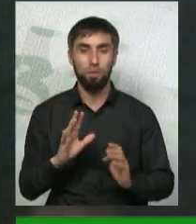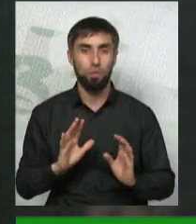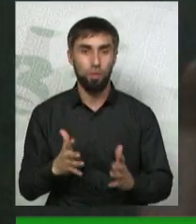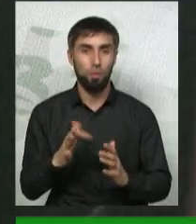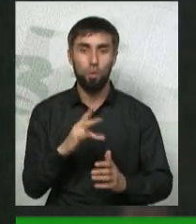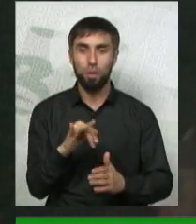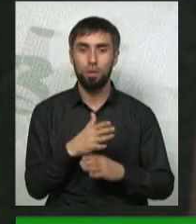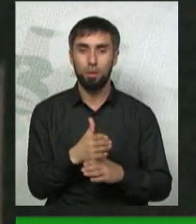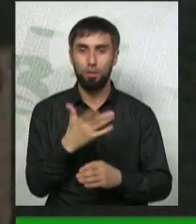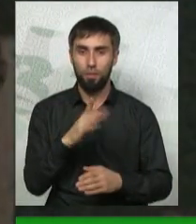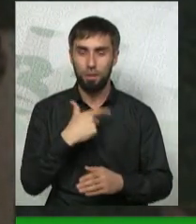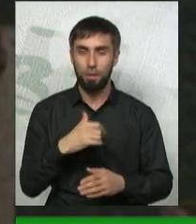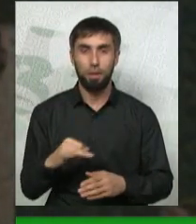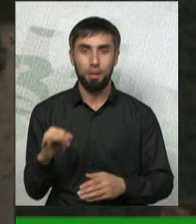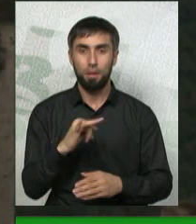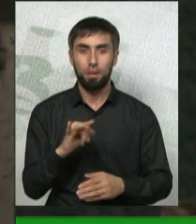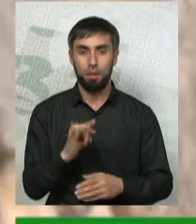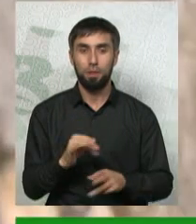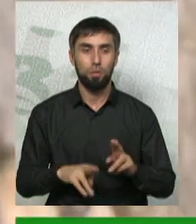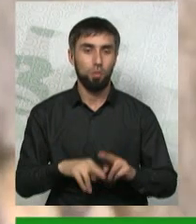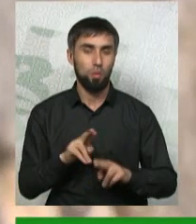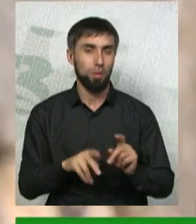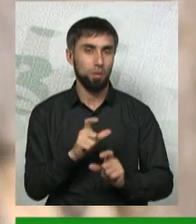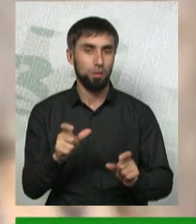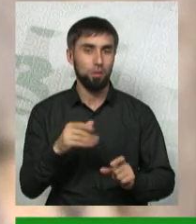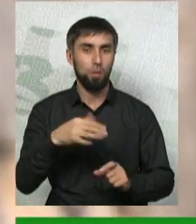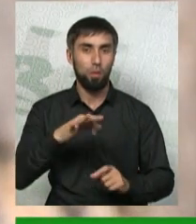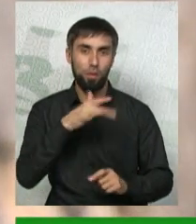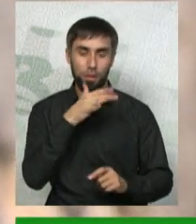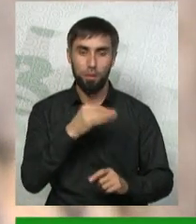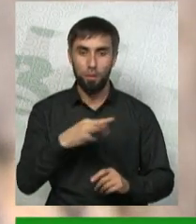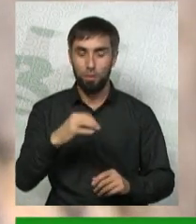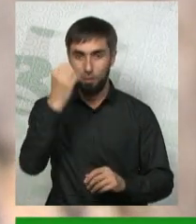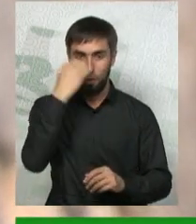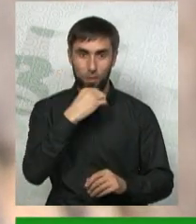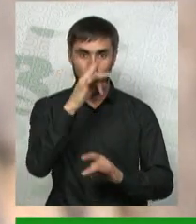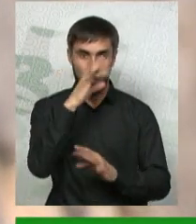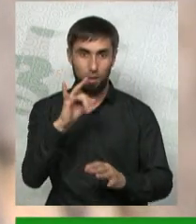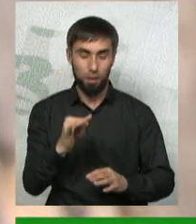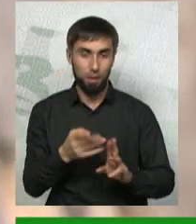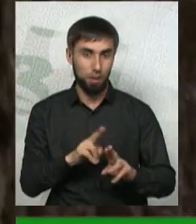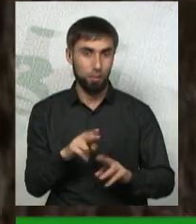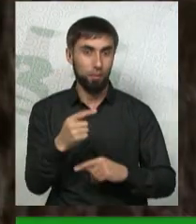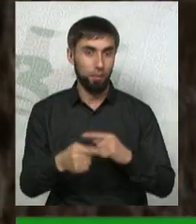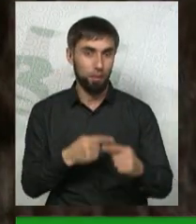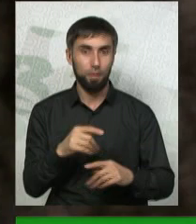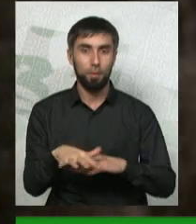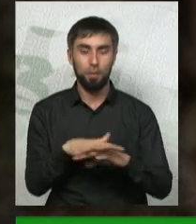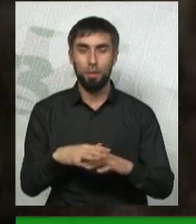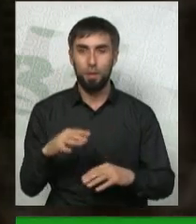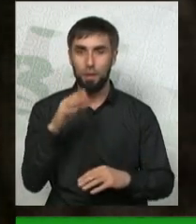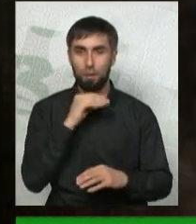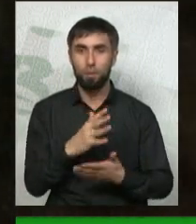события. Они хранят в себе историю и настроение людей того времени. Именно благодаря культуре и этому наследию народу